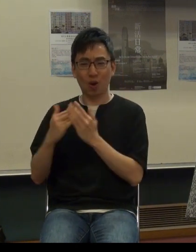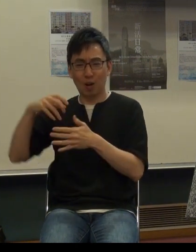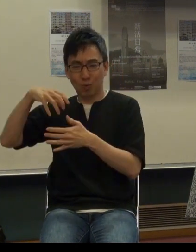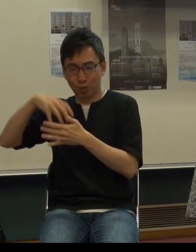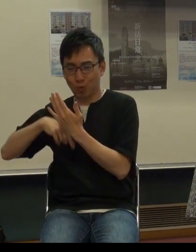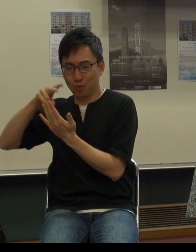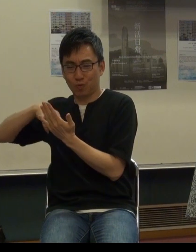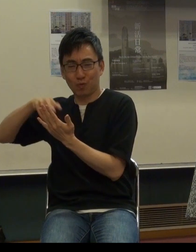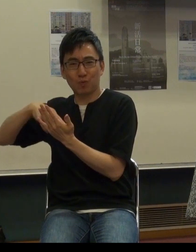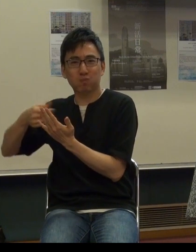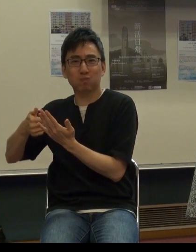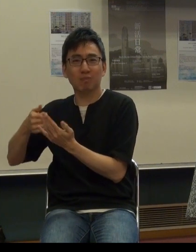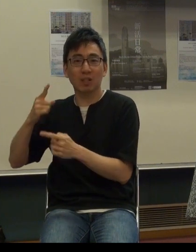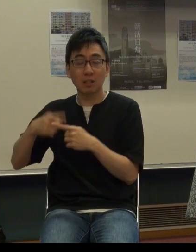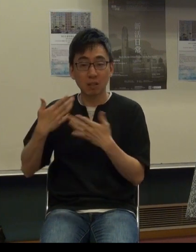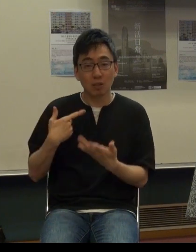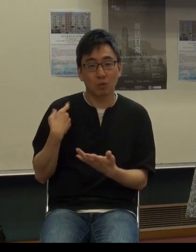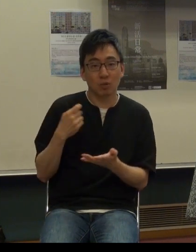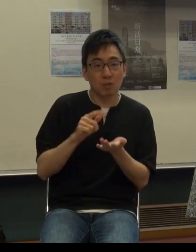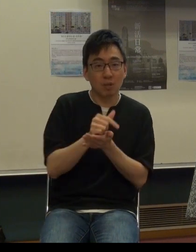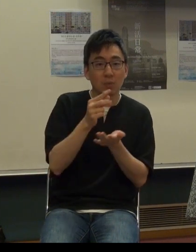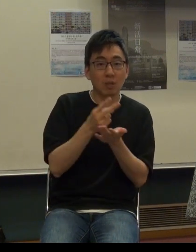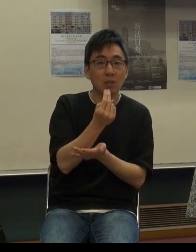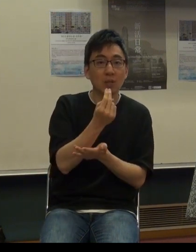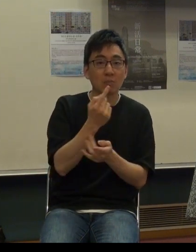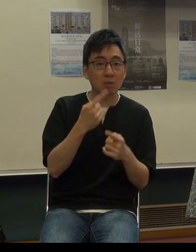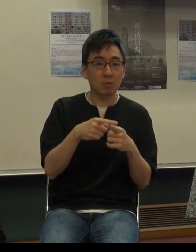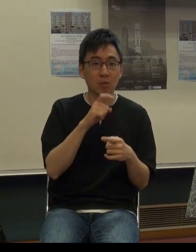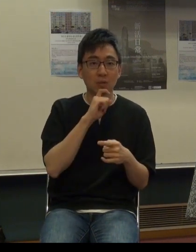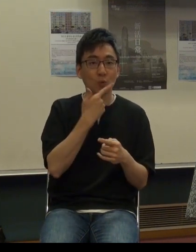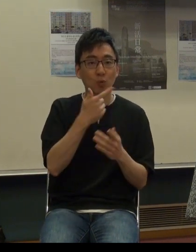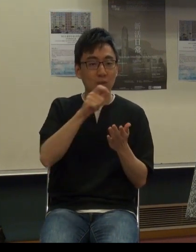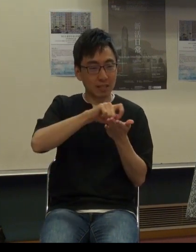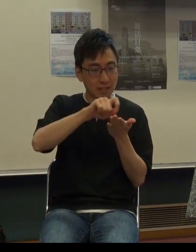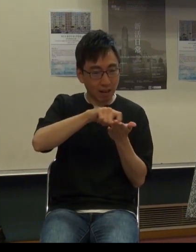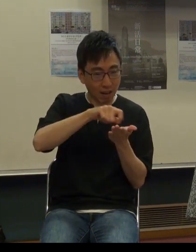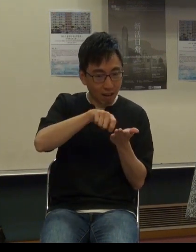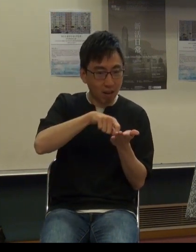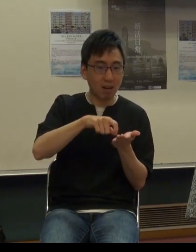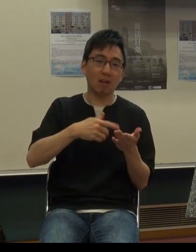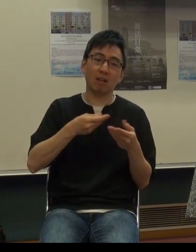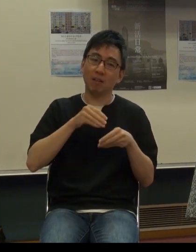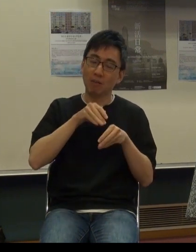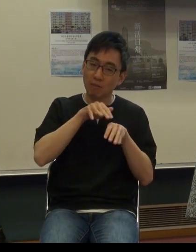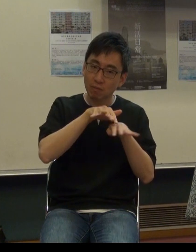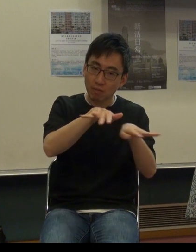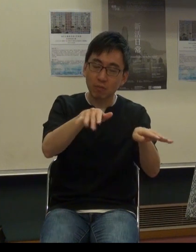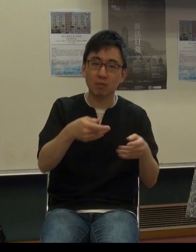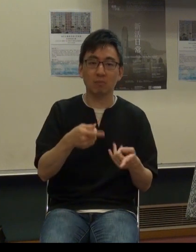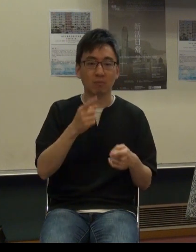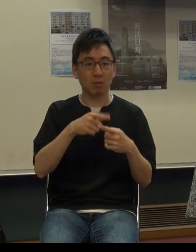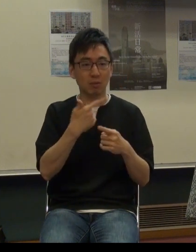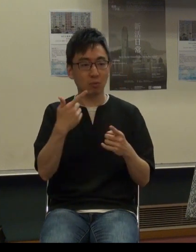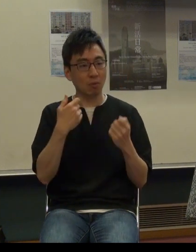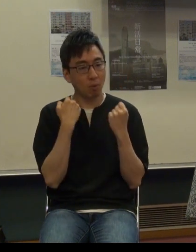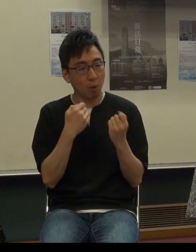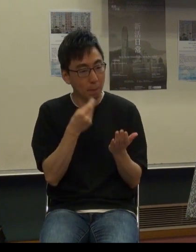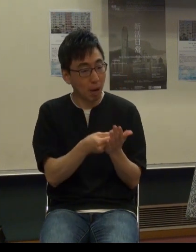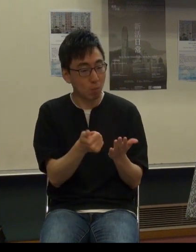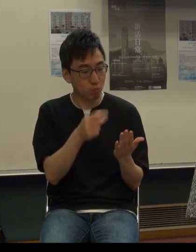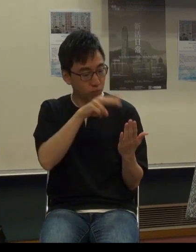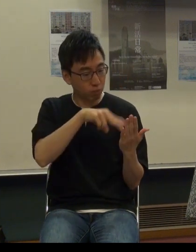嘅嘢，但係近十年、二十年其實好多個書寫方法啊、流通啊、出版啊，都變得多喺街度